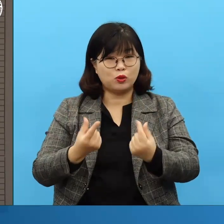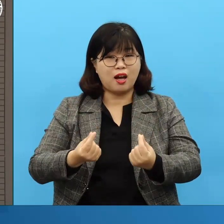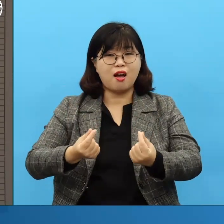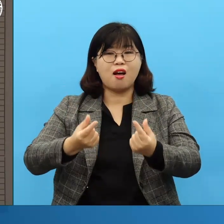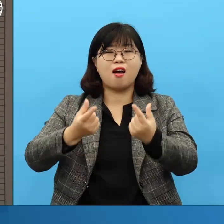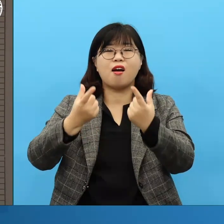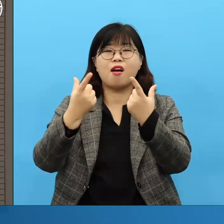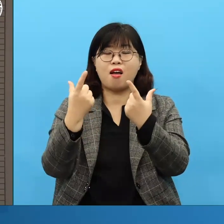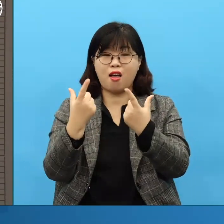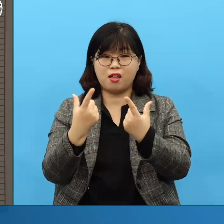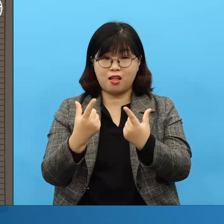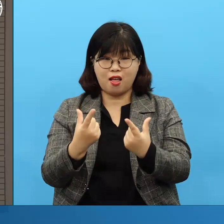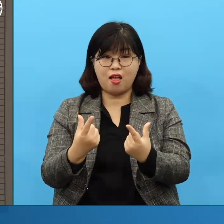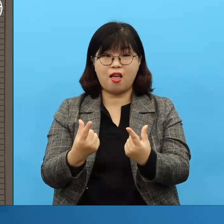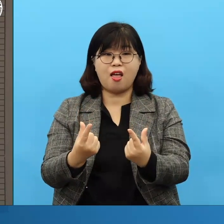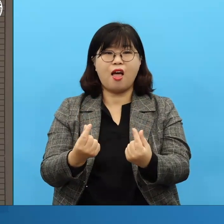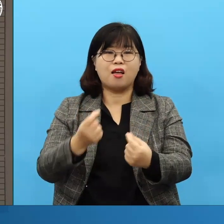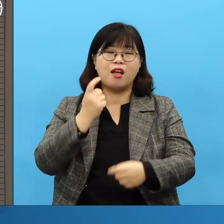생명샘이로다.